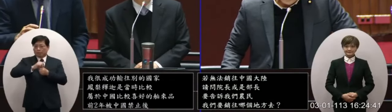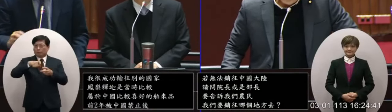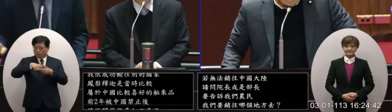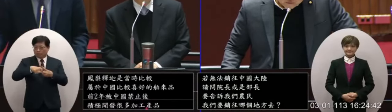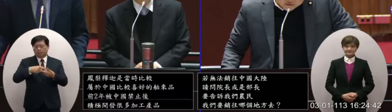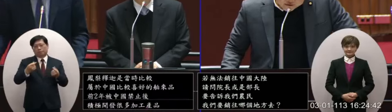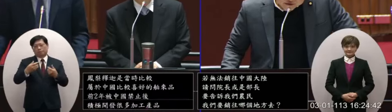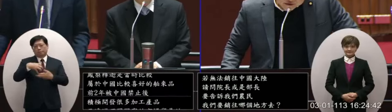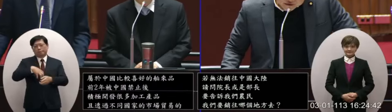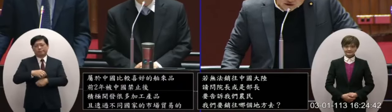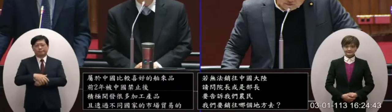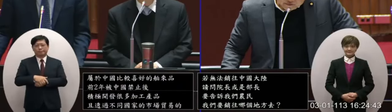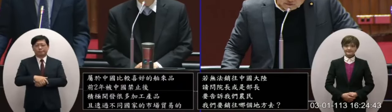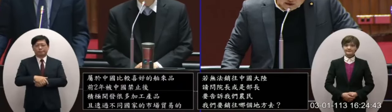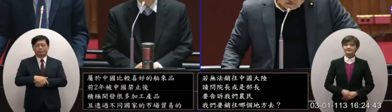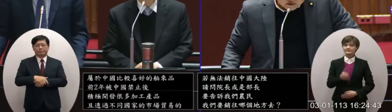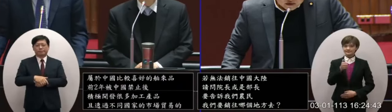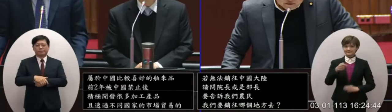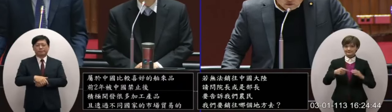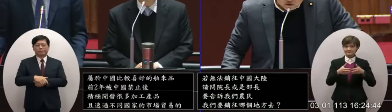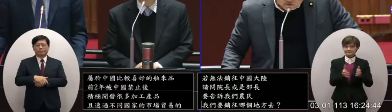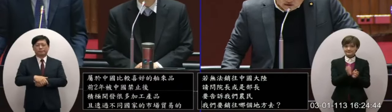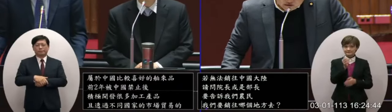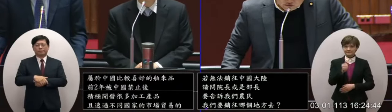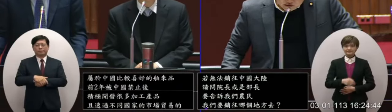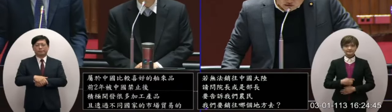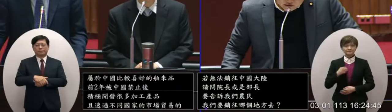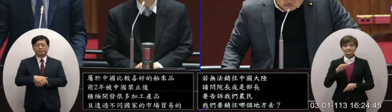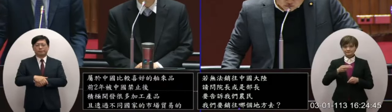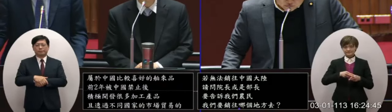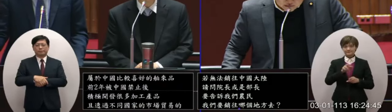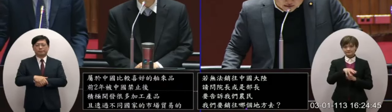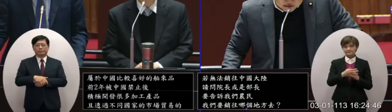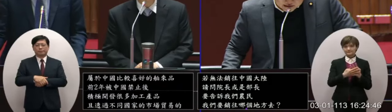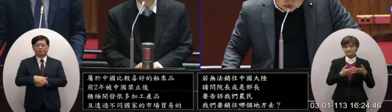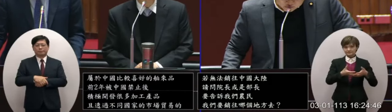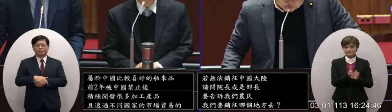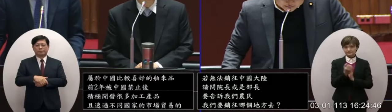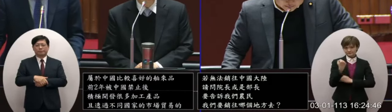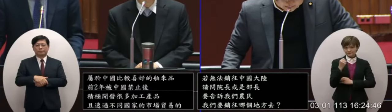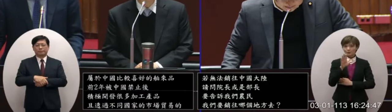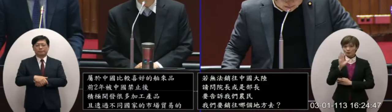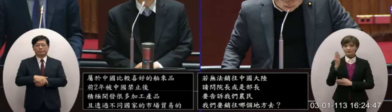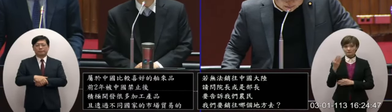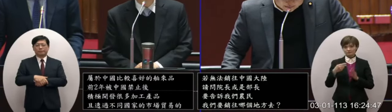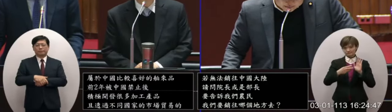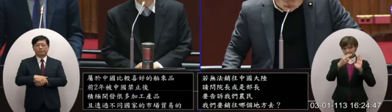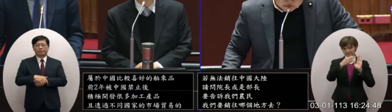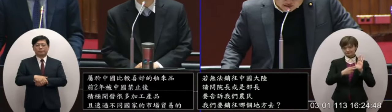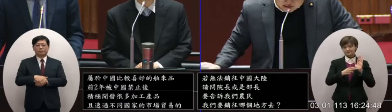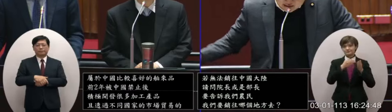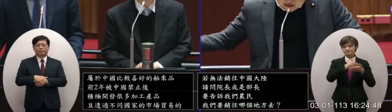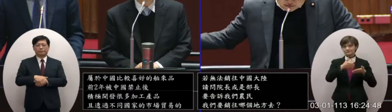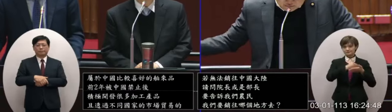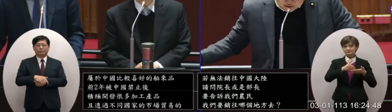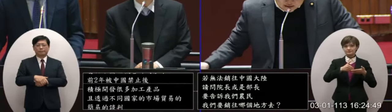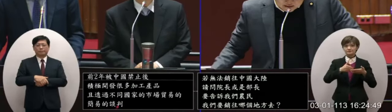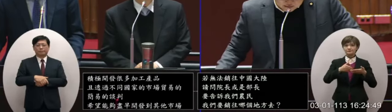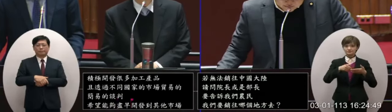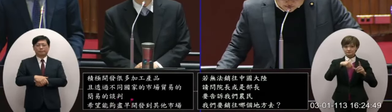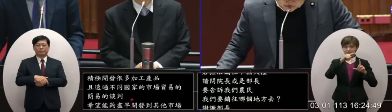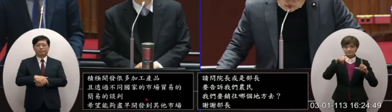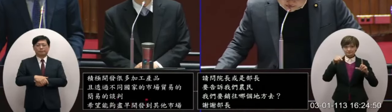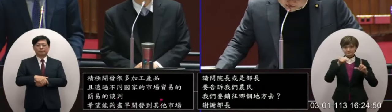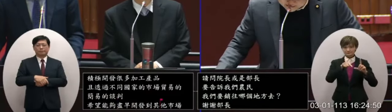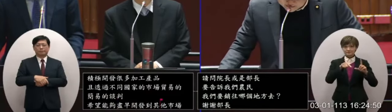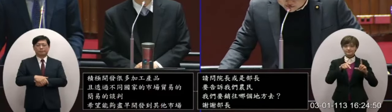的部分。 谢谢部长，我相信农业部非常努力。不过我们还是看一下图表，刚才那张图表，上